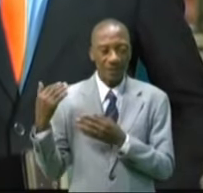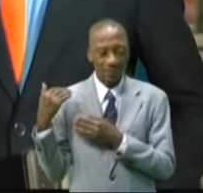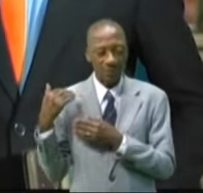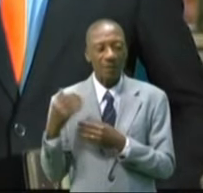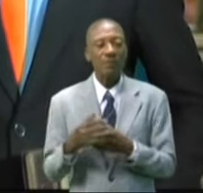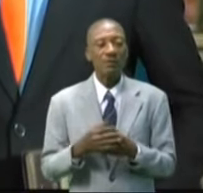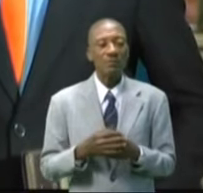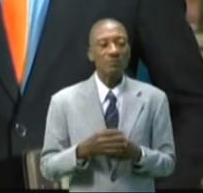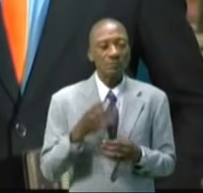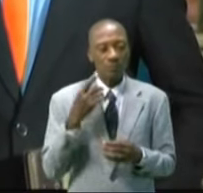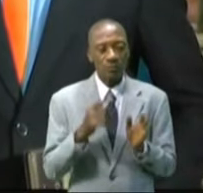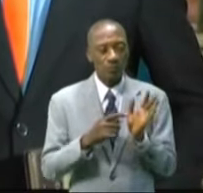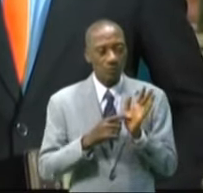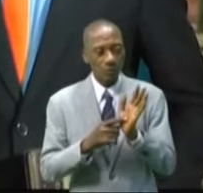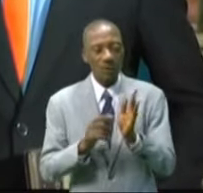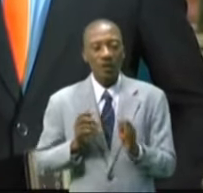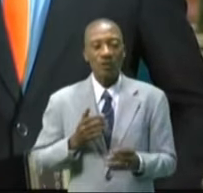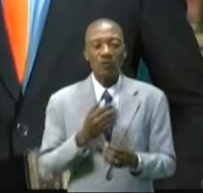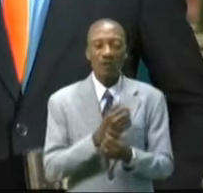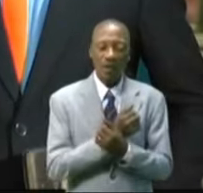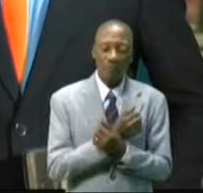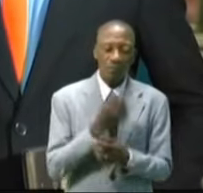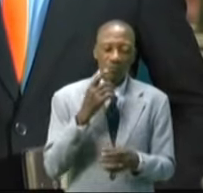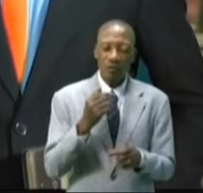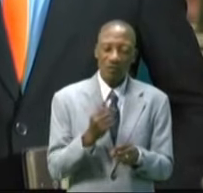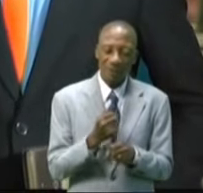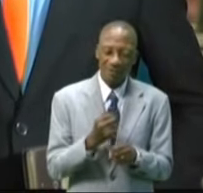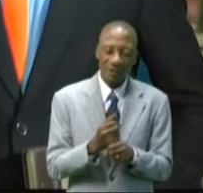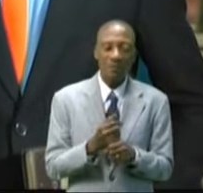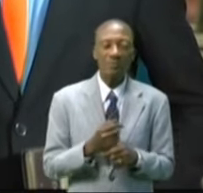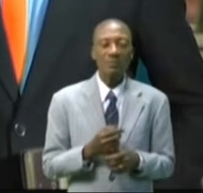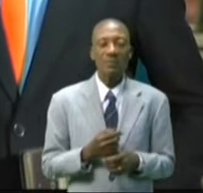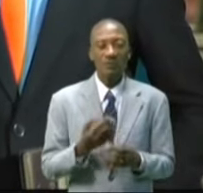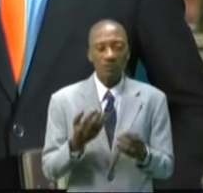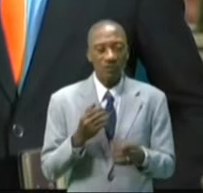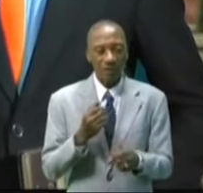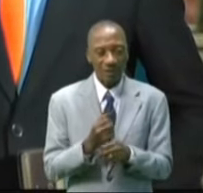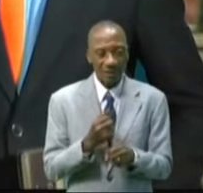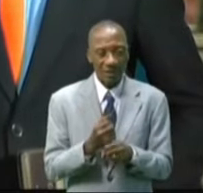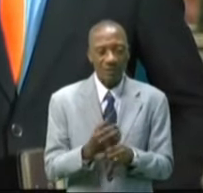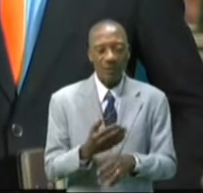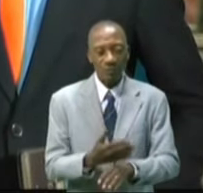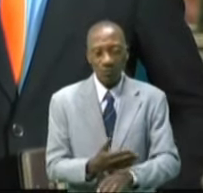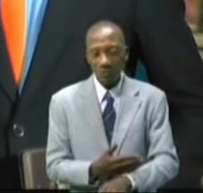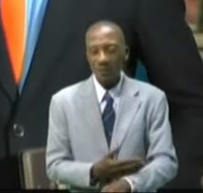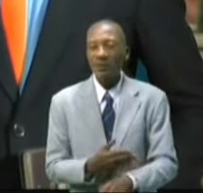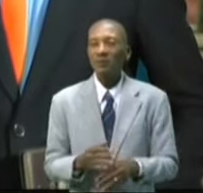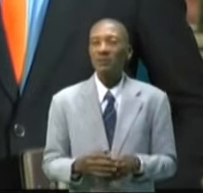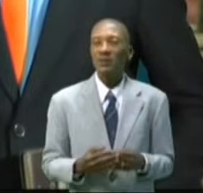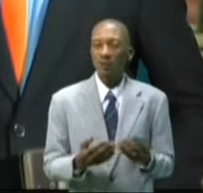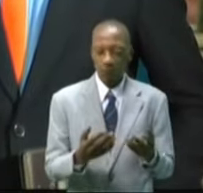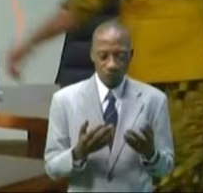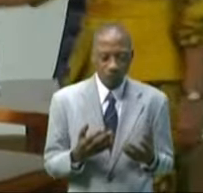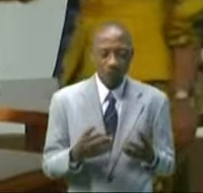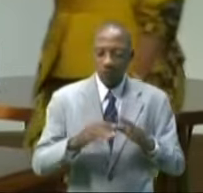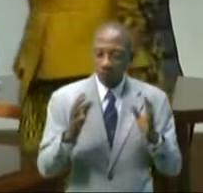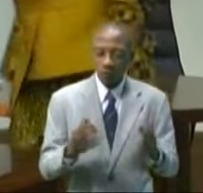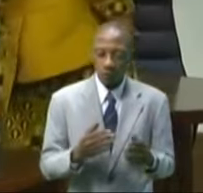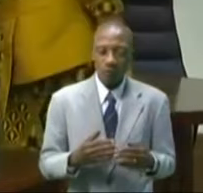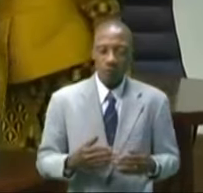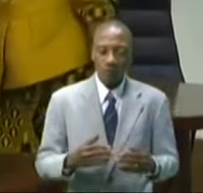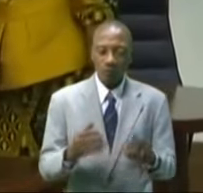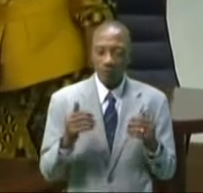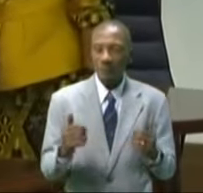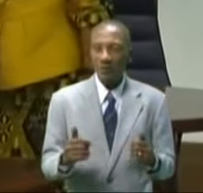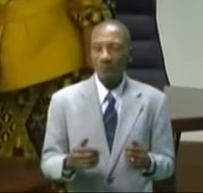ceux qui entreprennent, pour que leurs entreprises se développent davantage et qu'ils puissent contribuer exactement à l'assiette fiscale de l'État. La